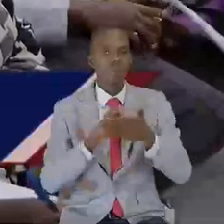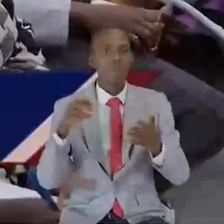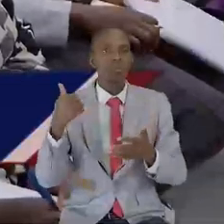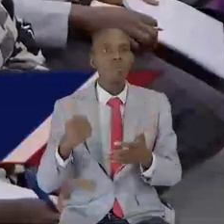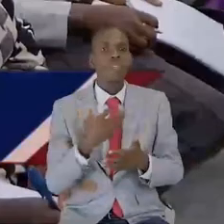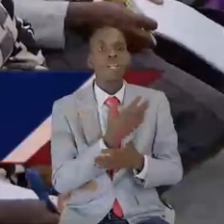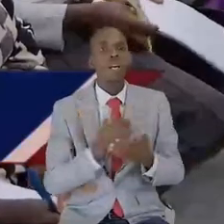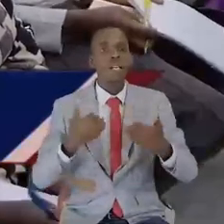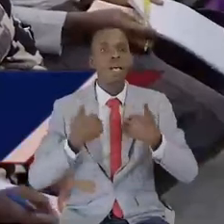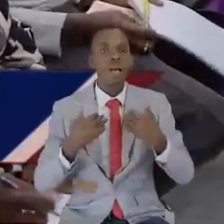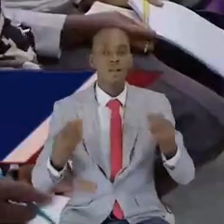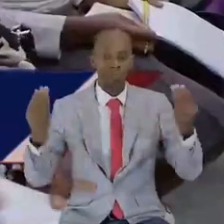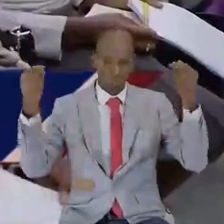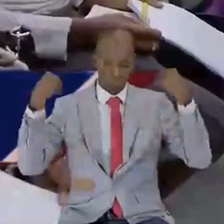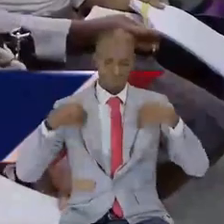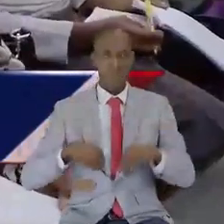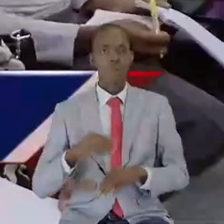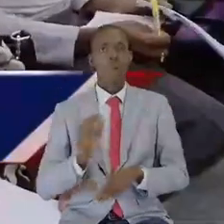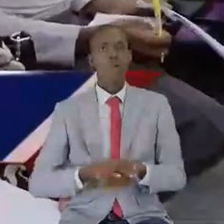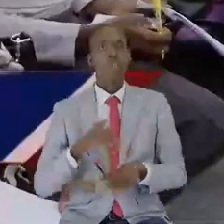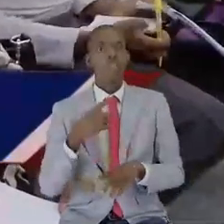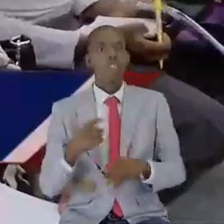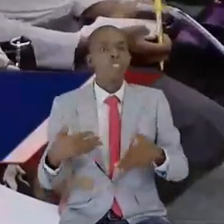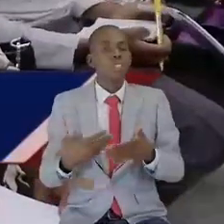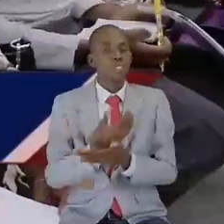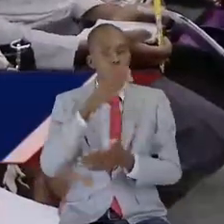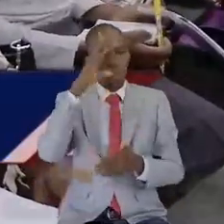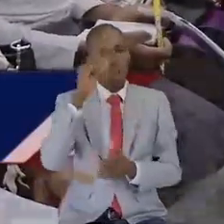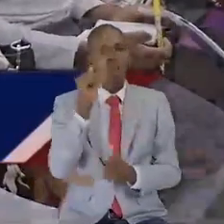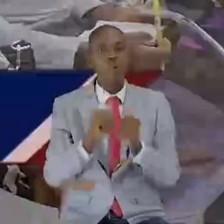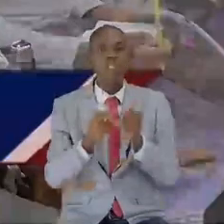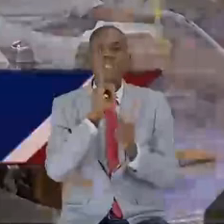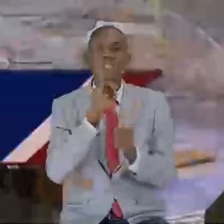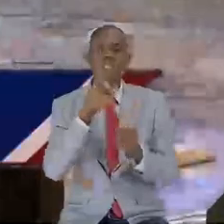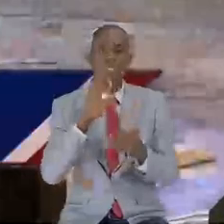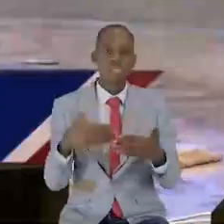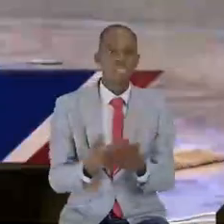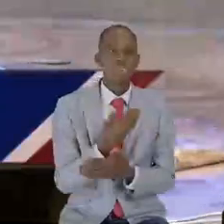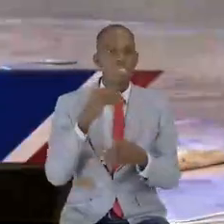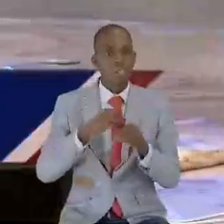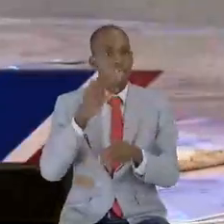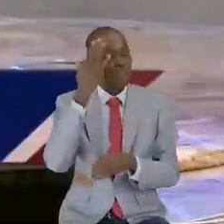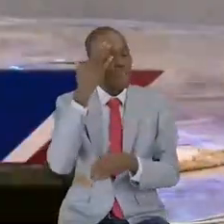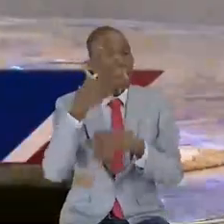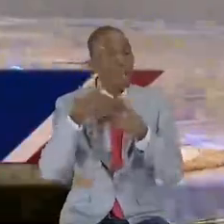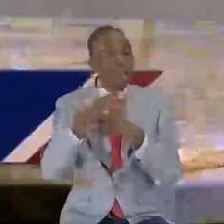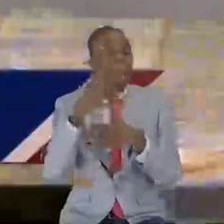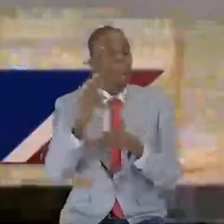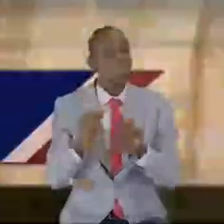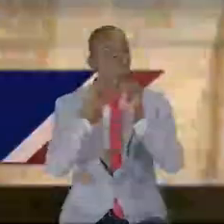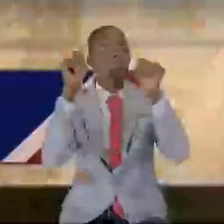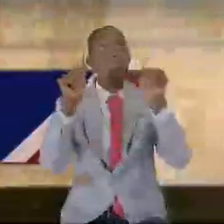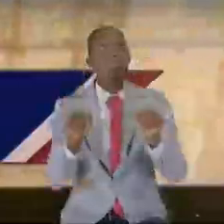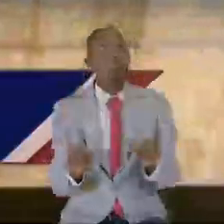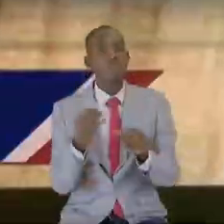3, 10, et revêtez. Ayant revêtu l'homme nouveau qui se renouvelle dans la connaissance selon l'image de